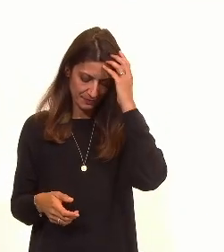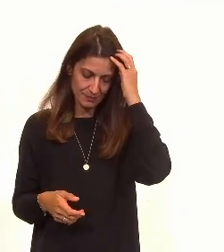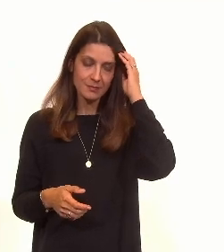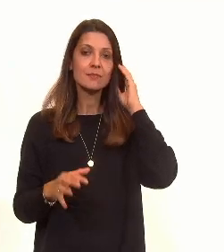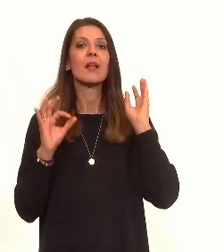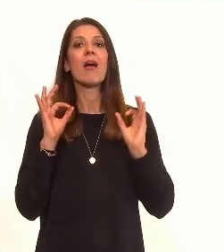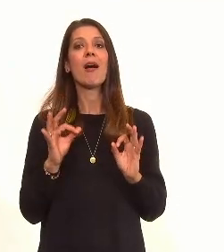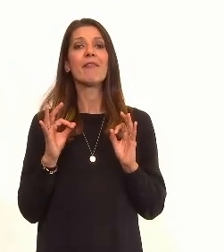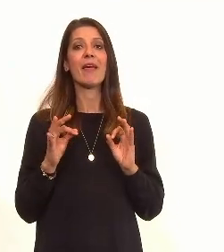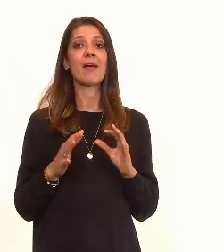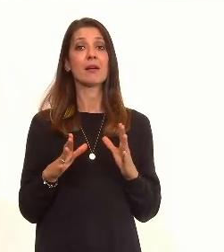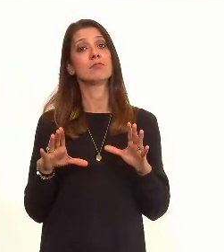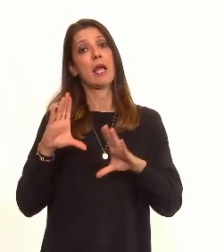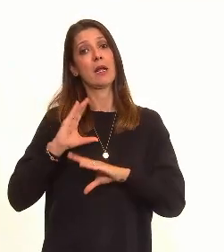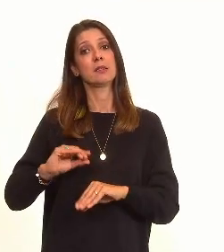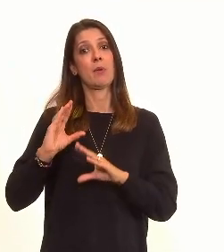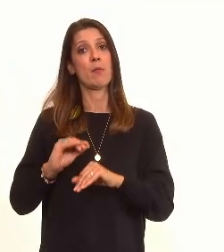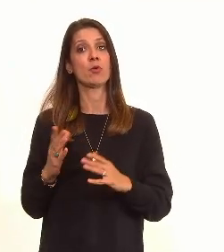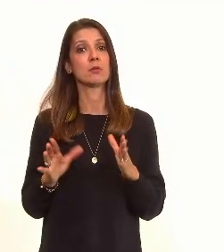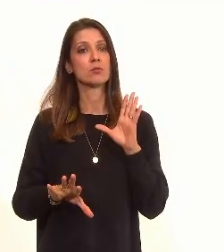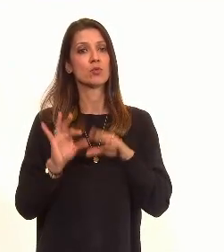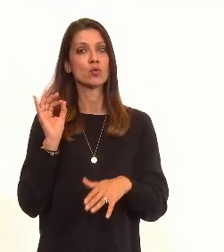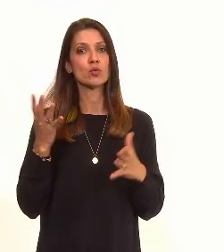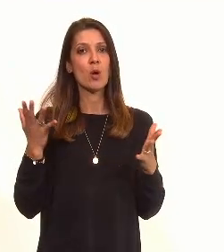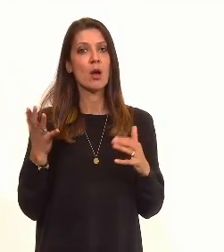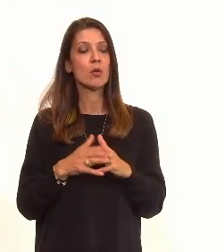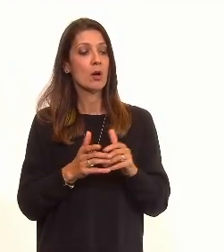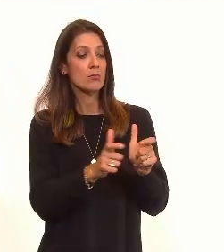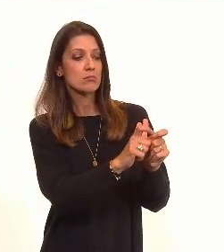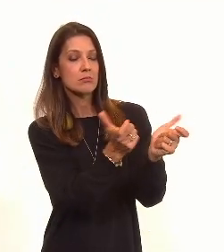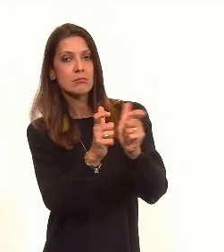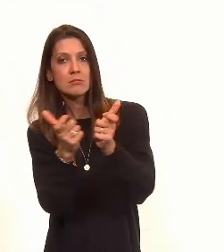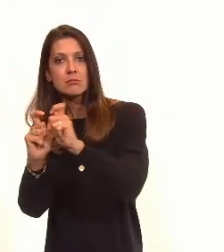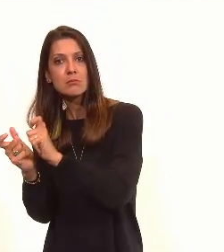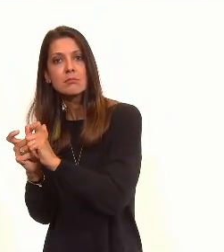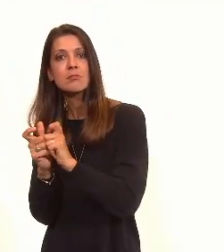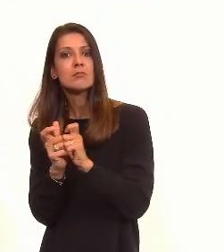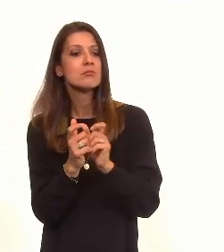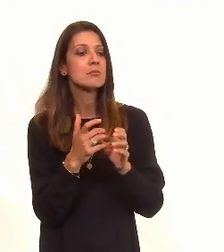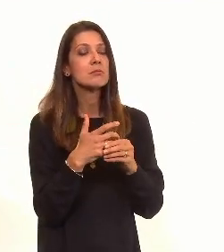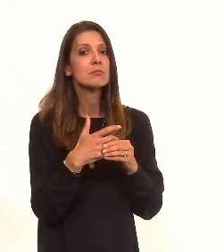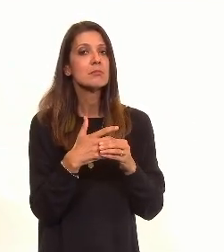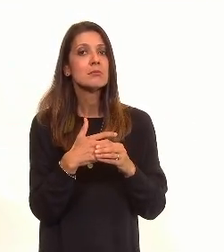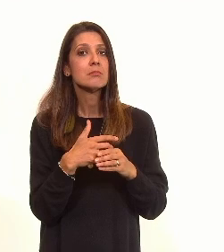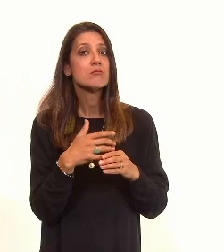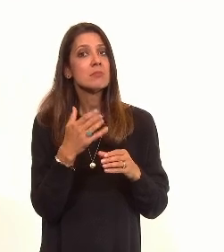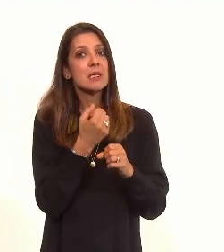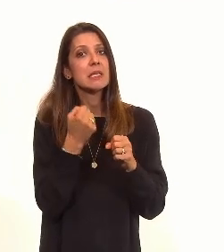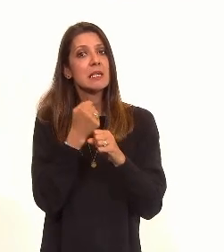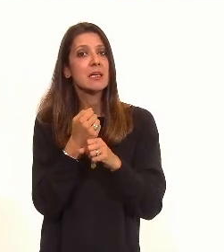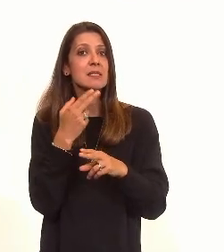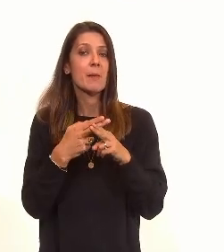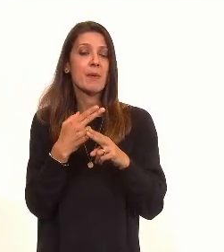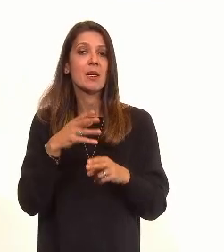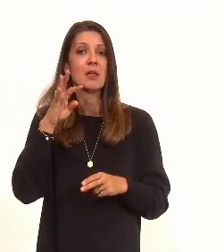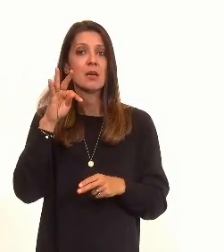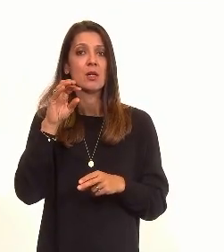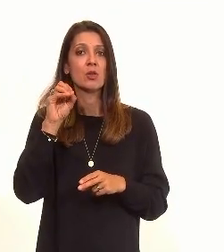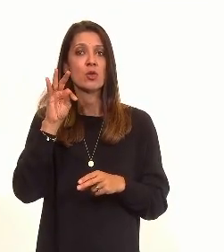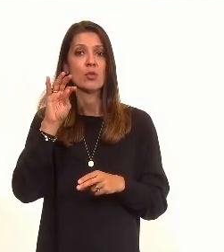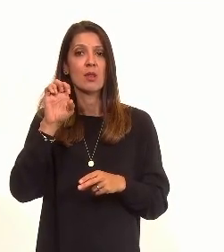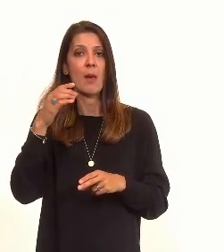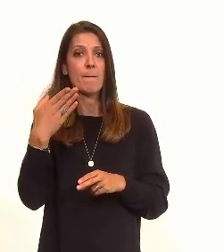puis déjà avoir des premières réflexions entre nous de comment est-ce qu'on pouvait débloquer la situation et de quel projet on pouvait imaginer. Et puis ensuite, on est passé à une